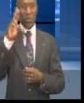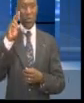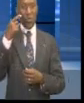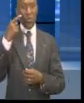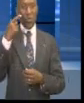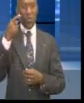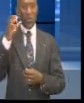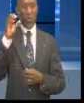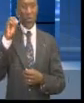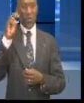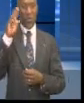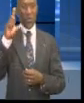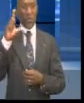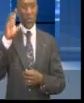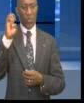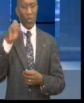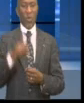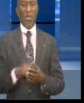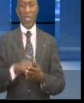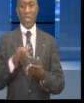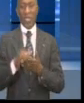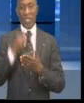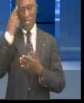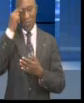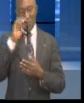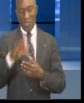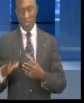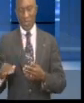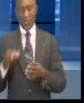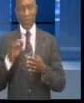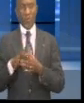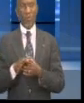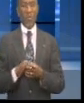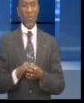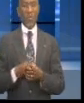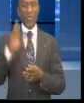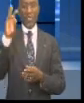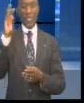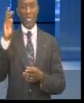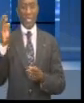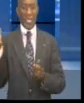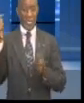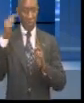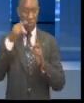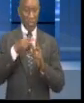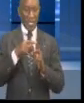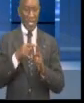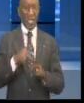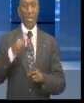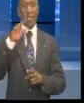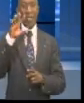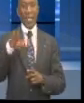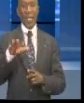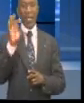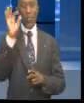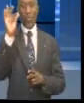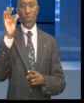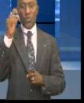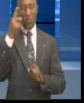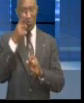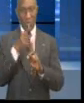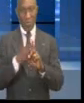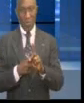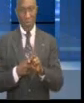à 59 mois. Selon le personnel chargé de la vaccination, les parents répondent positivement à cette campagne dans la zone de santé